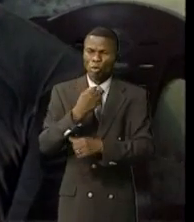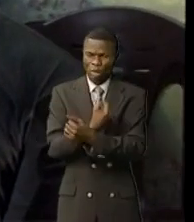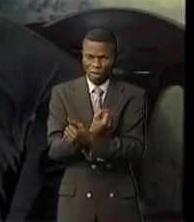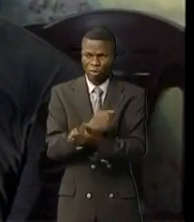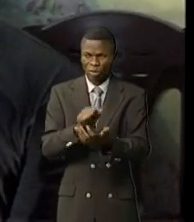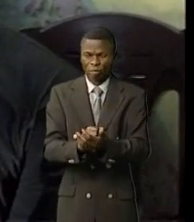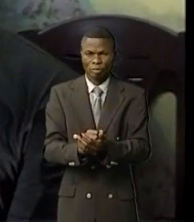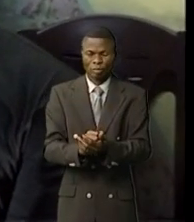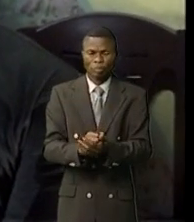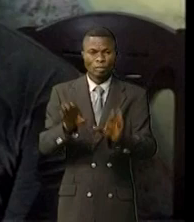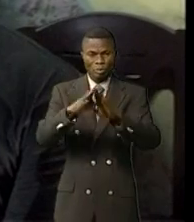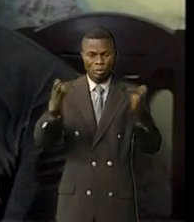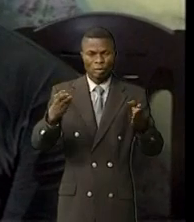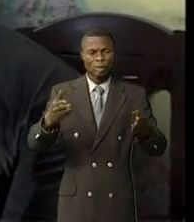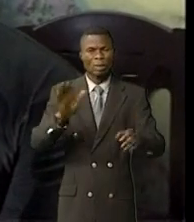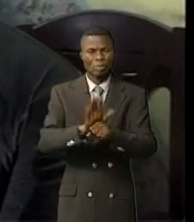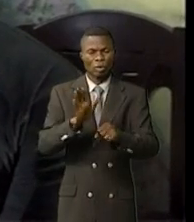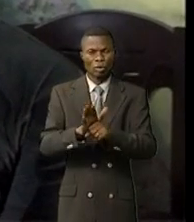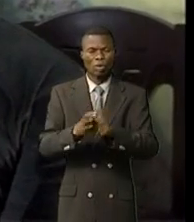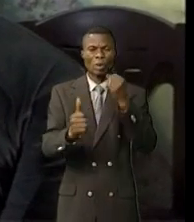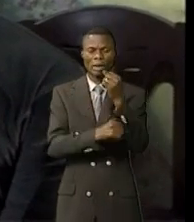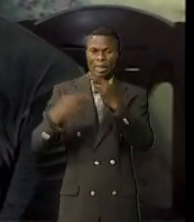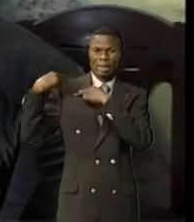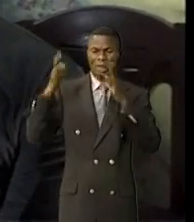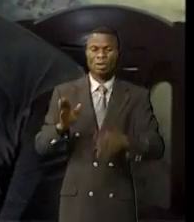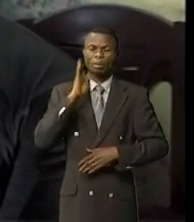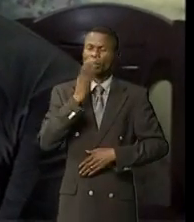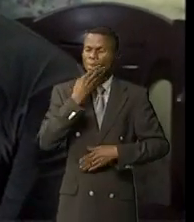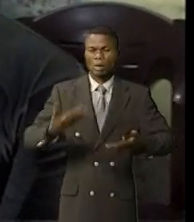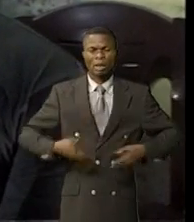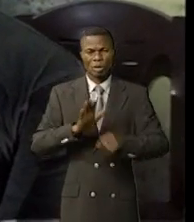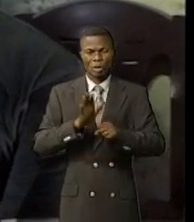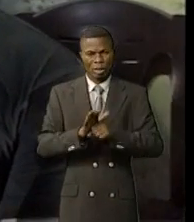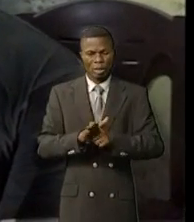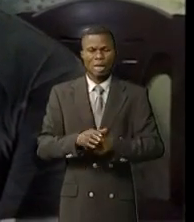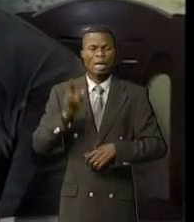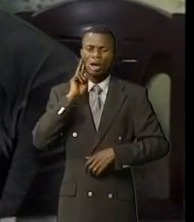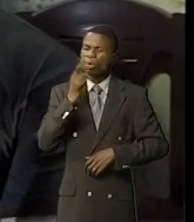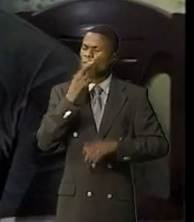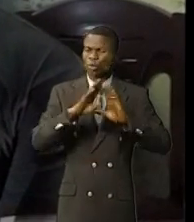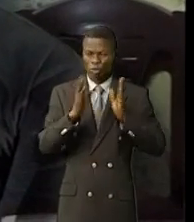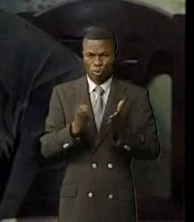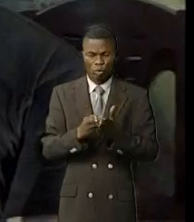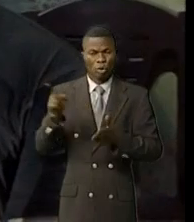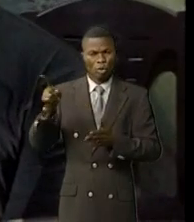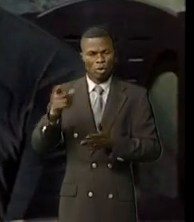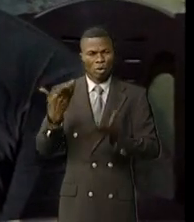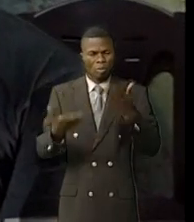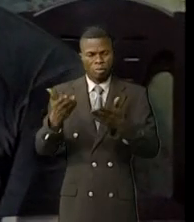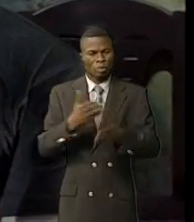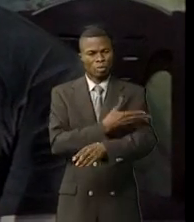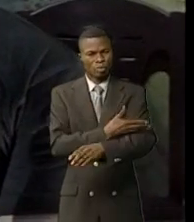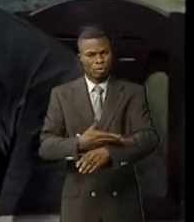réouverture salvatrice pour les tenanciers des bars, boîtes et tout ce qui va avec, parce que ce secteur était un tout petit peu